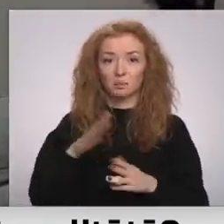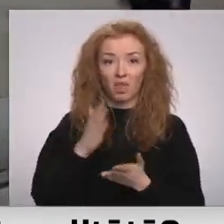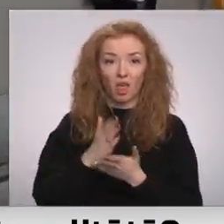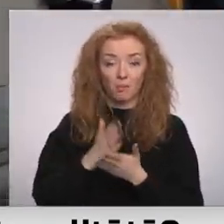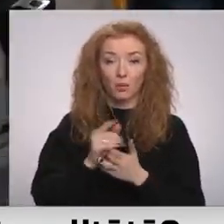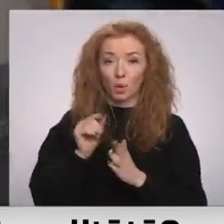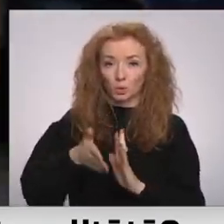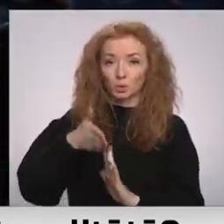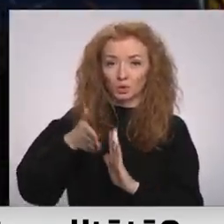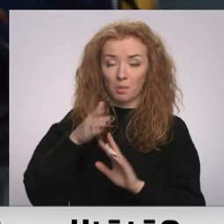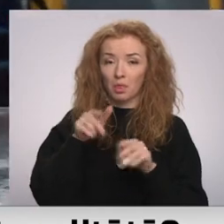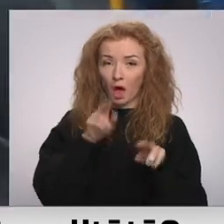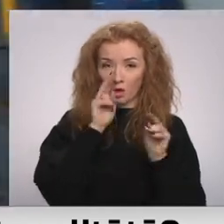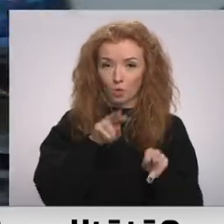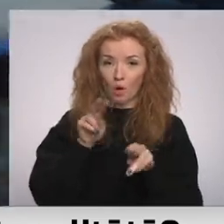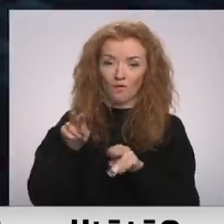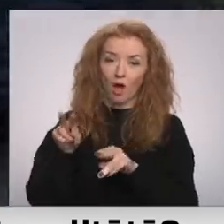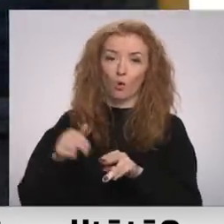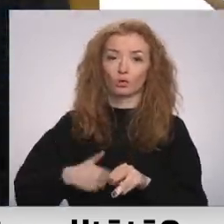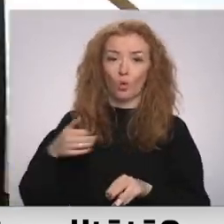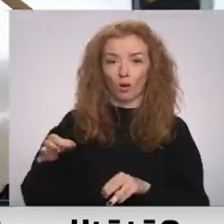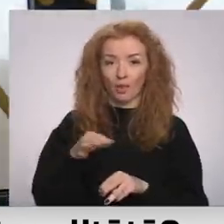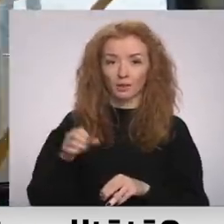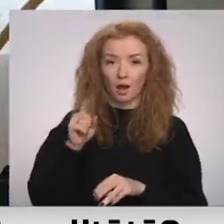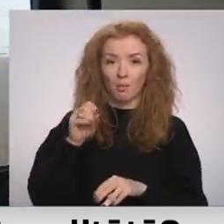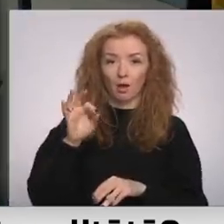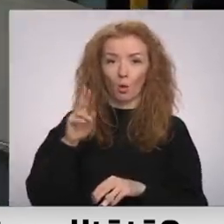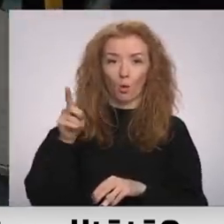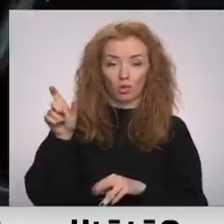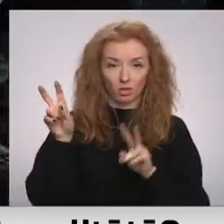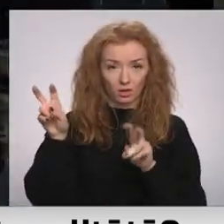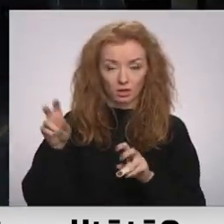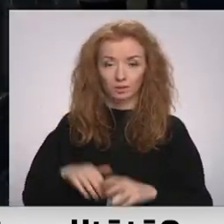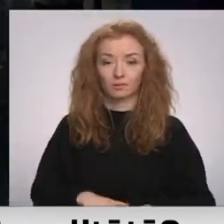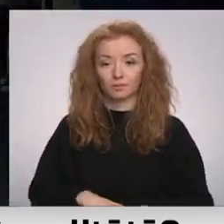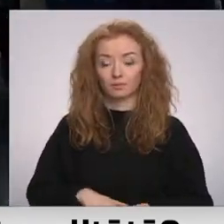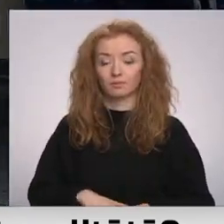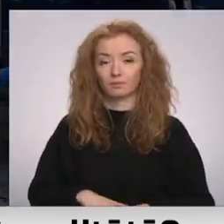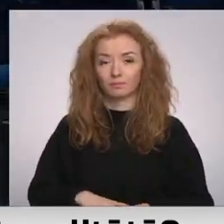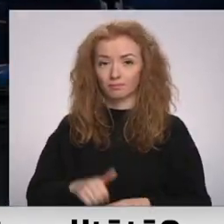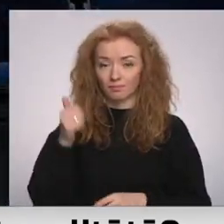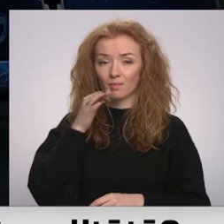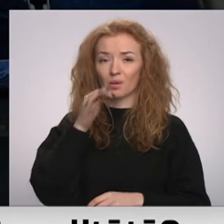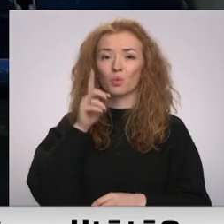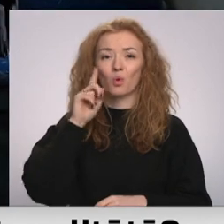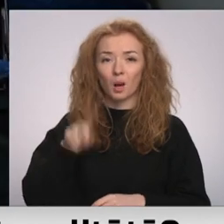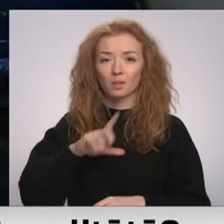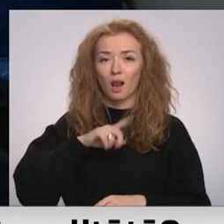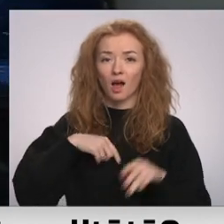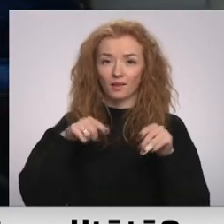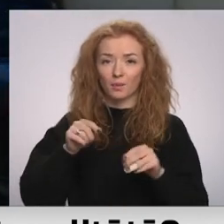uzlabojas, novērojas invalīdu un viņu draugu apvienības Apeirons pārstāvis. Mēs ejam, protams, uz labo pusi. Tas